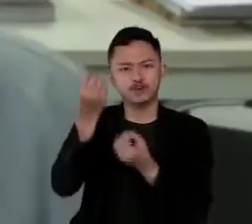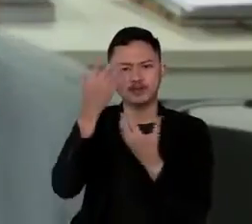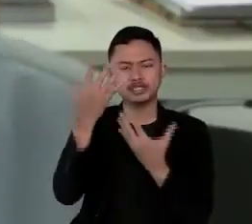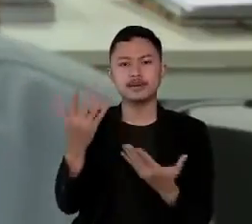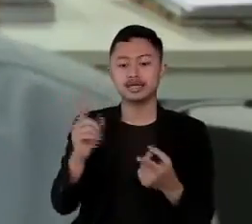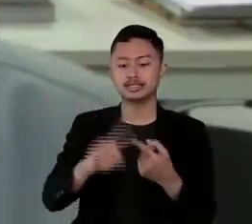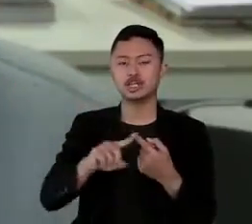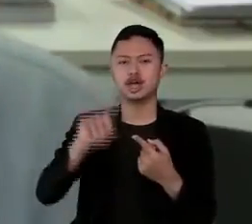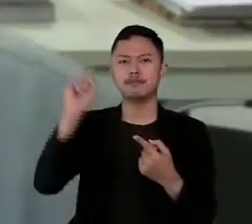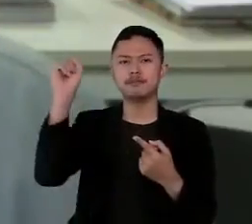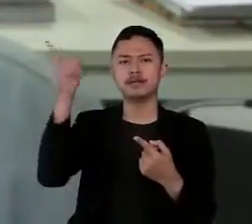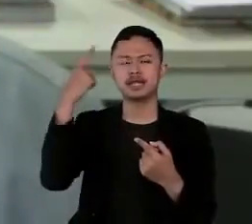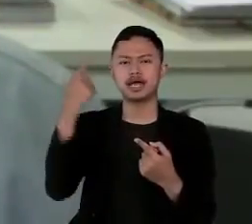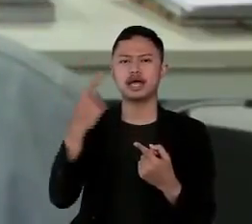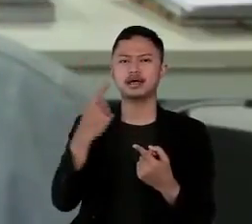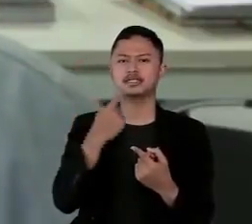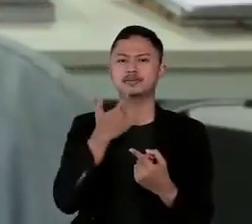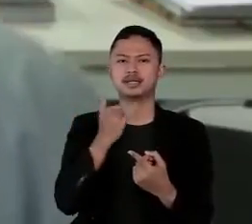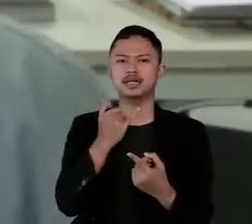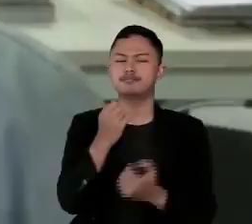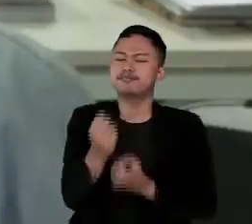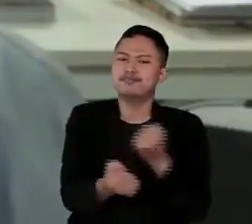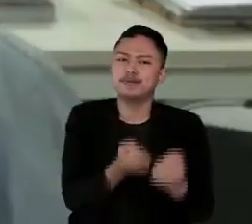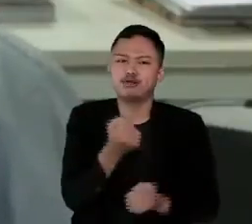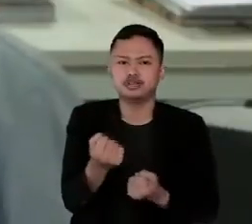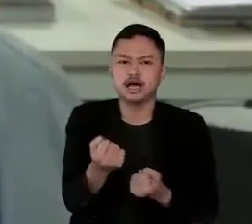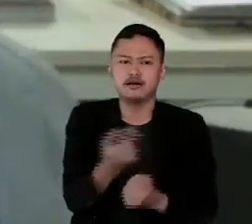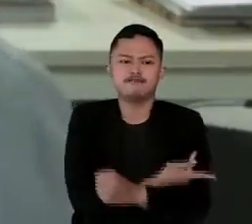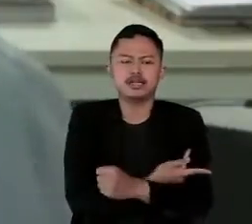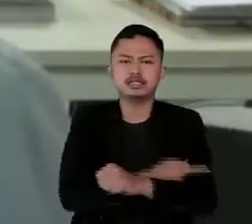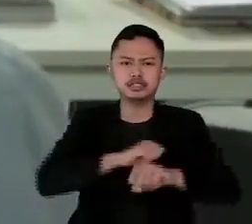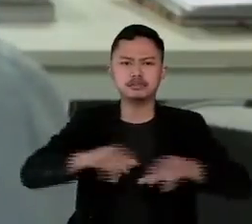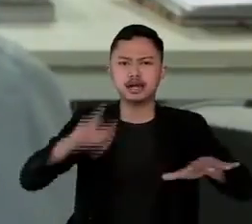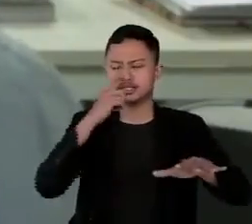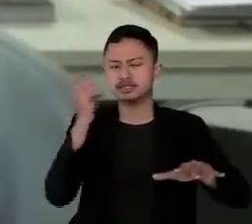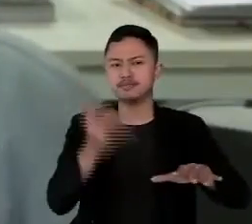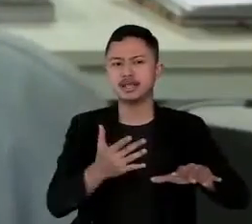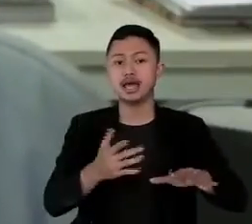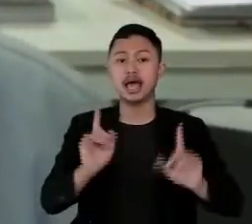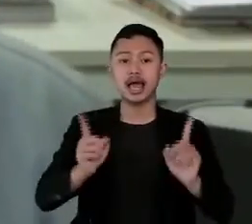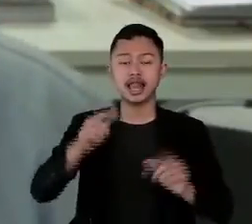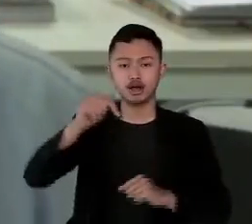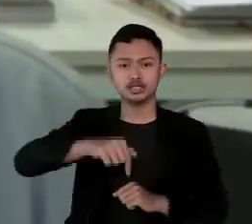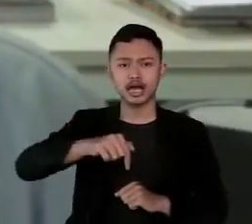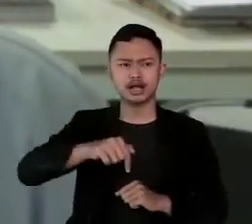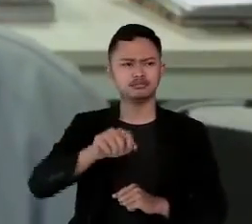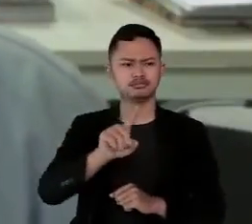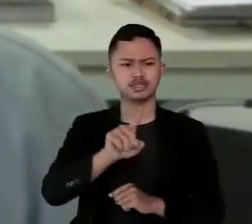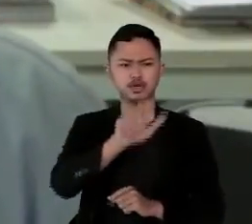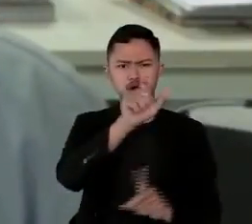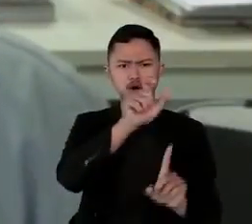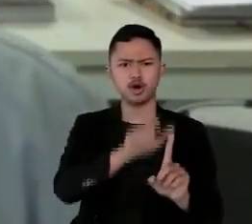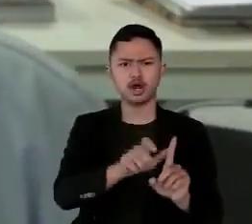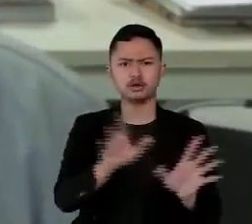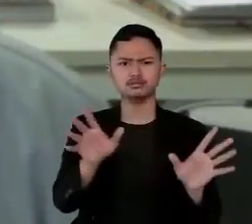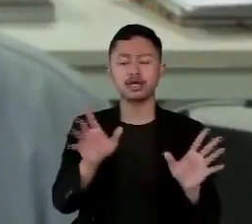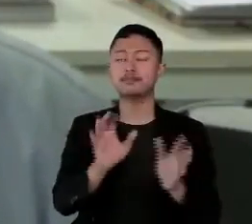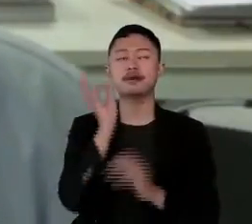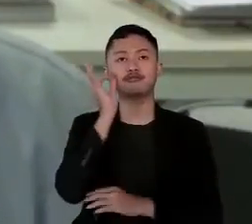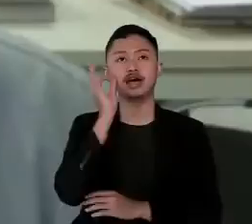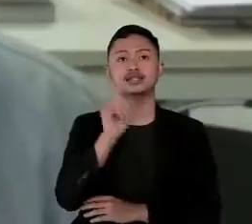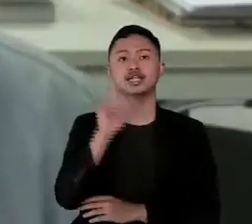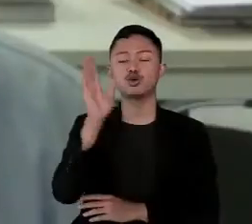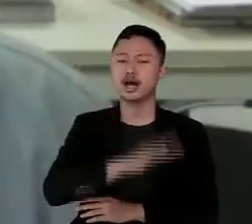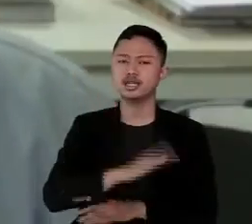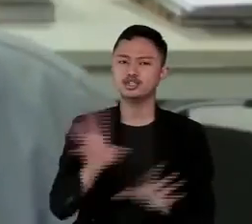pemerintah akan mempercepat kalau sekarang ini satu setengah juta per orang Per hari